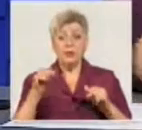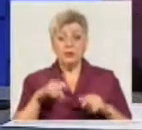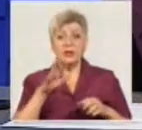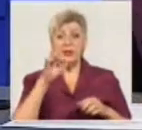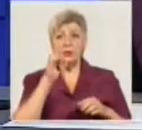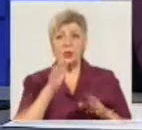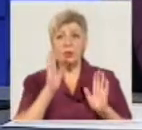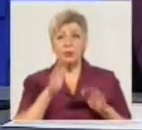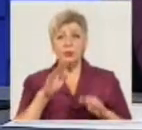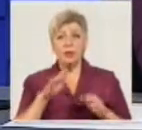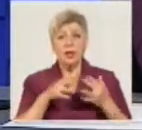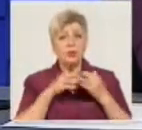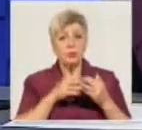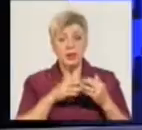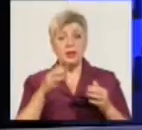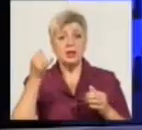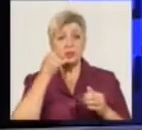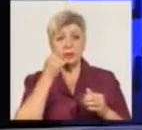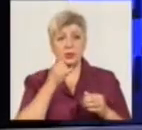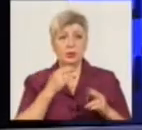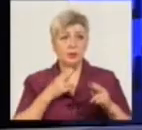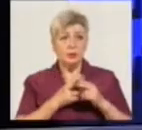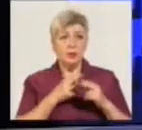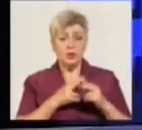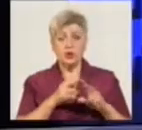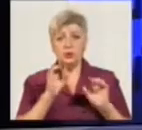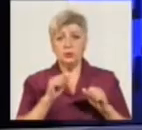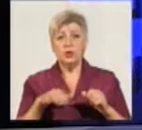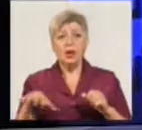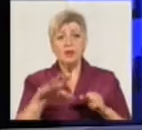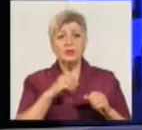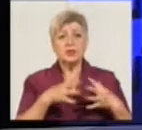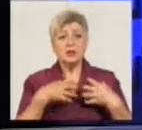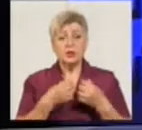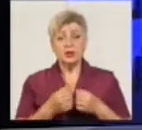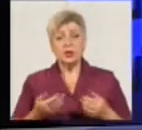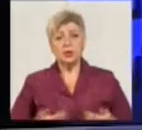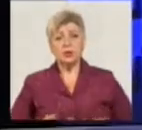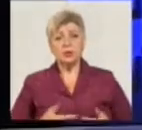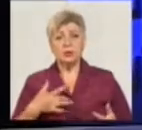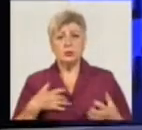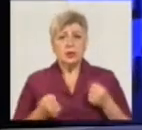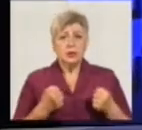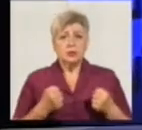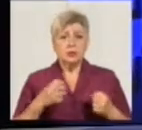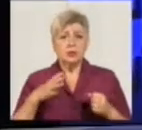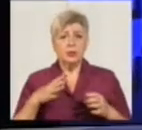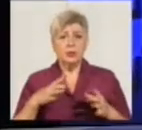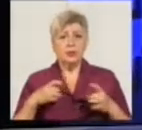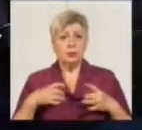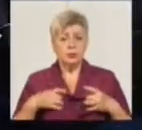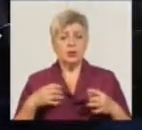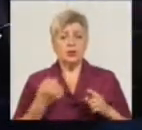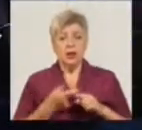дзвоник буде невчасним. Тому всі родини живуть в напруженні. А це все відображається на їх